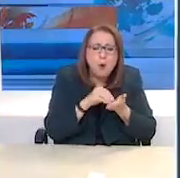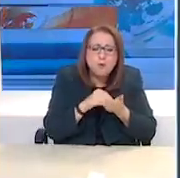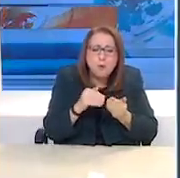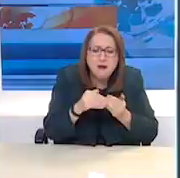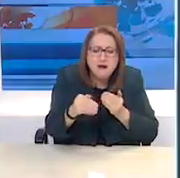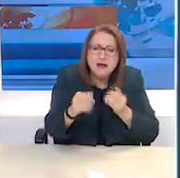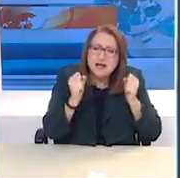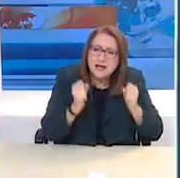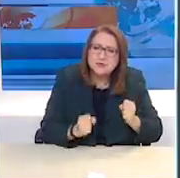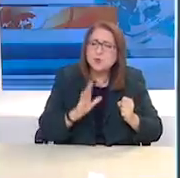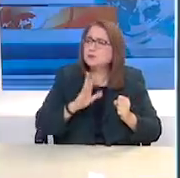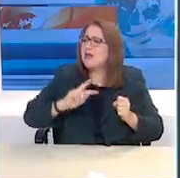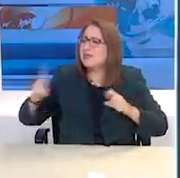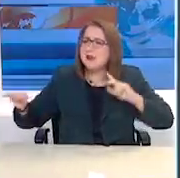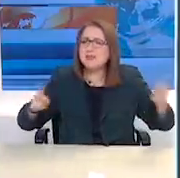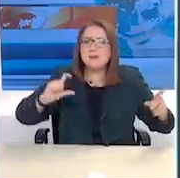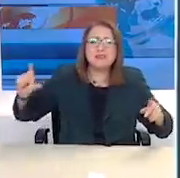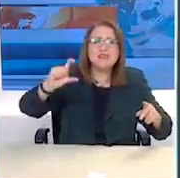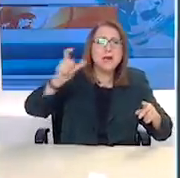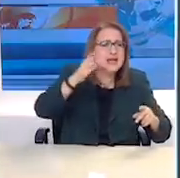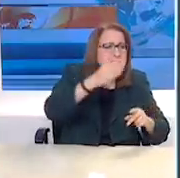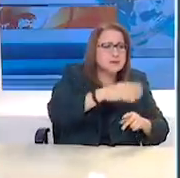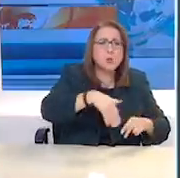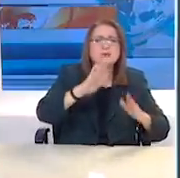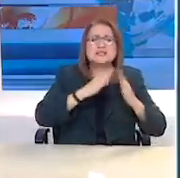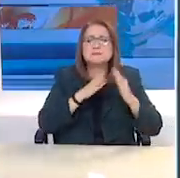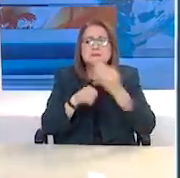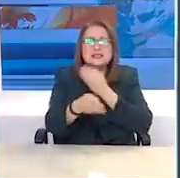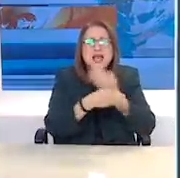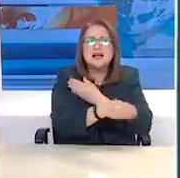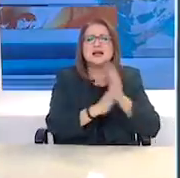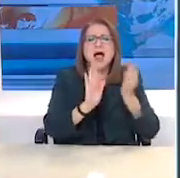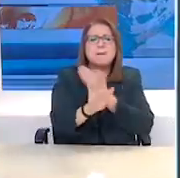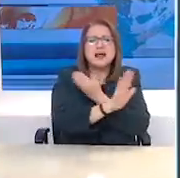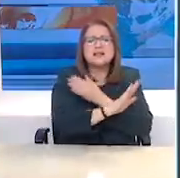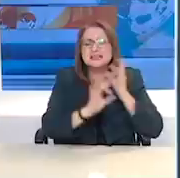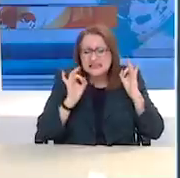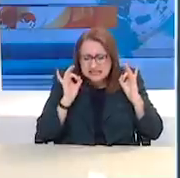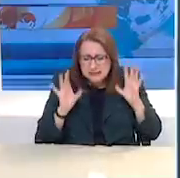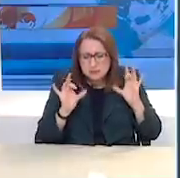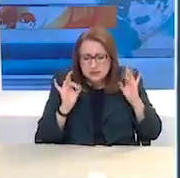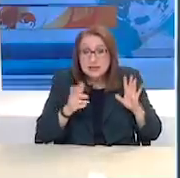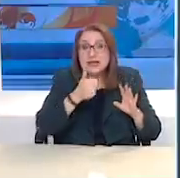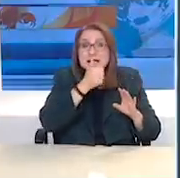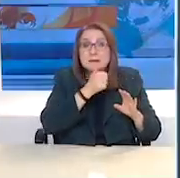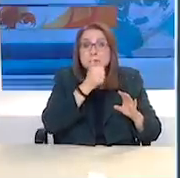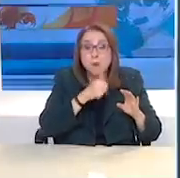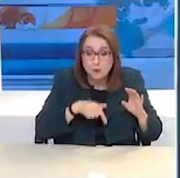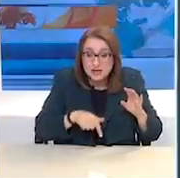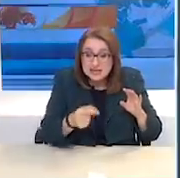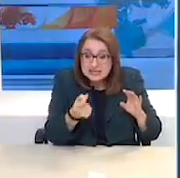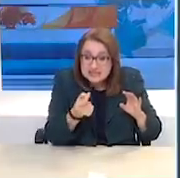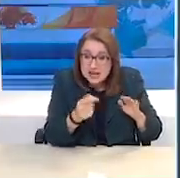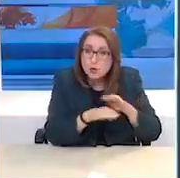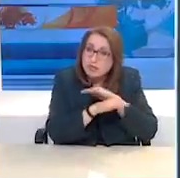άλλα διαμερίσματα ή βρεθούμε με άλλους ανθρώπους. Ας κάνουμε λίγο υπομονή. Είμαστε πολύ κοντά στο να πάρουμε πίσω τις ζωές